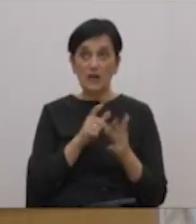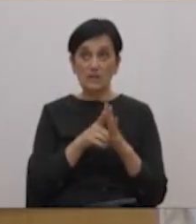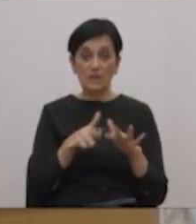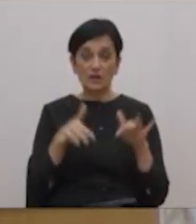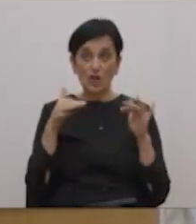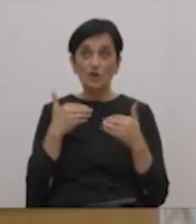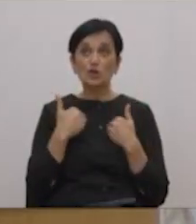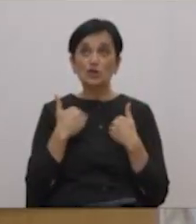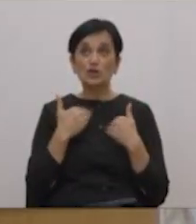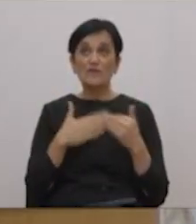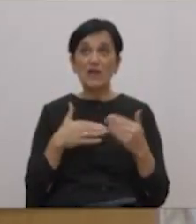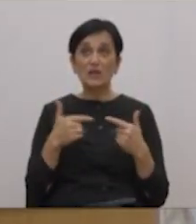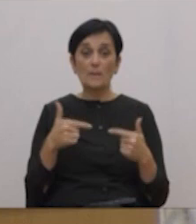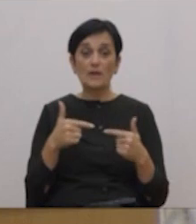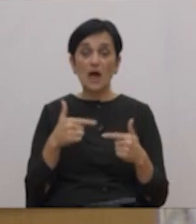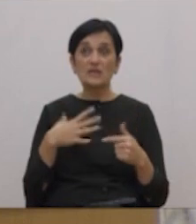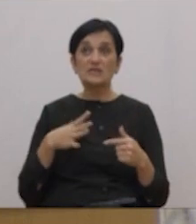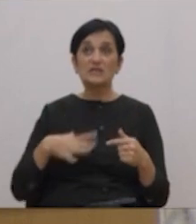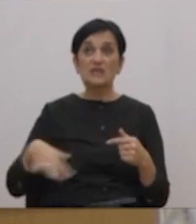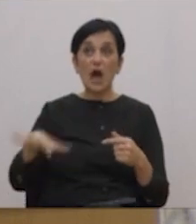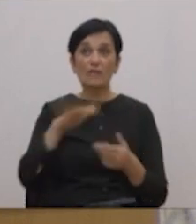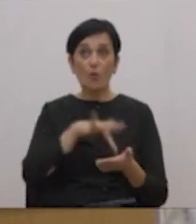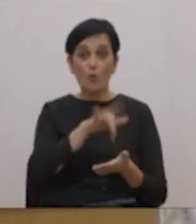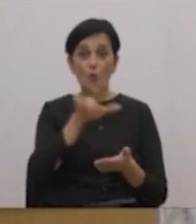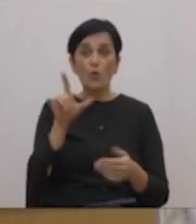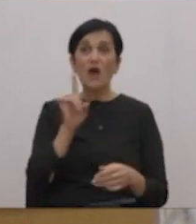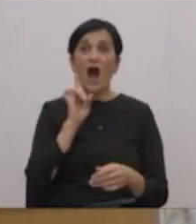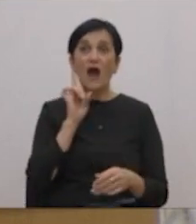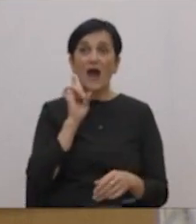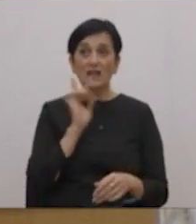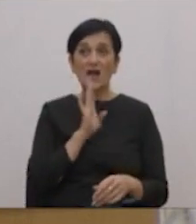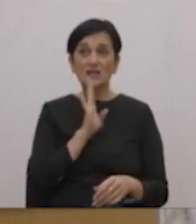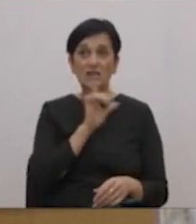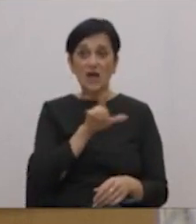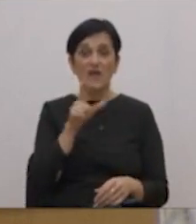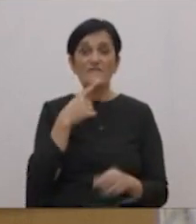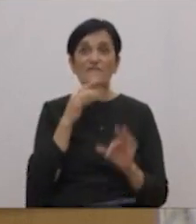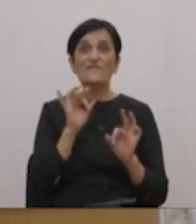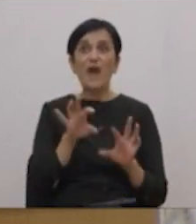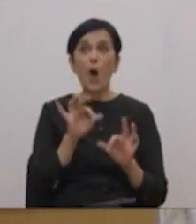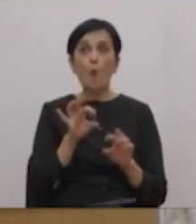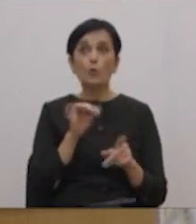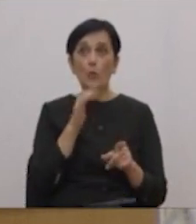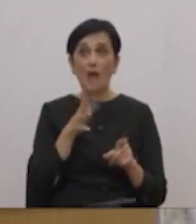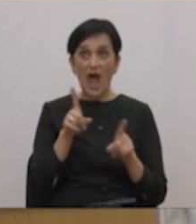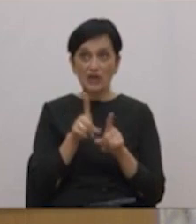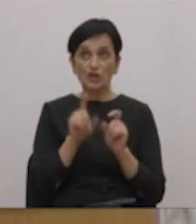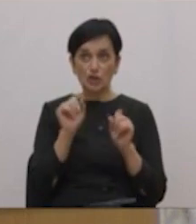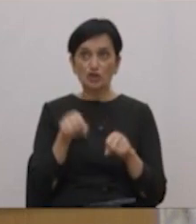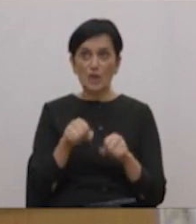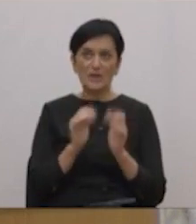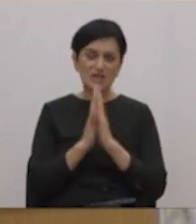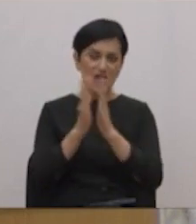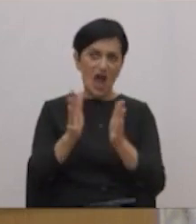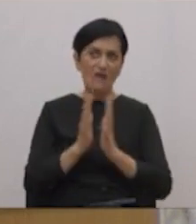როდესაც ჩვენ პრაქტიკულად მთელი საქართველოს მოქალაქეებს და ახალგაზრდა ქალებს მათ შორის ვეუბნებით, რომ თურმე აი ესე შეიძლება